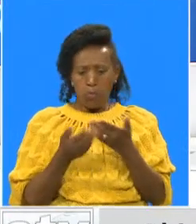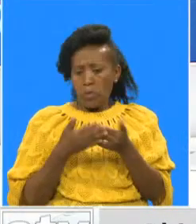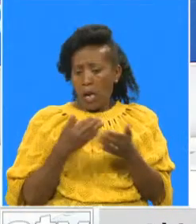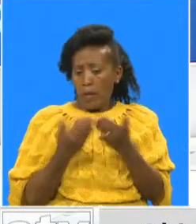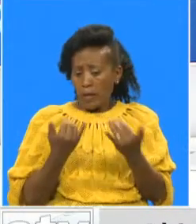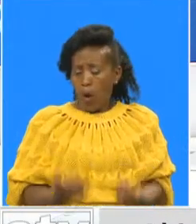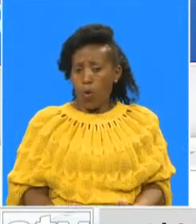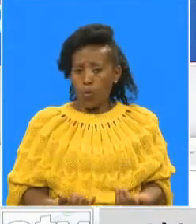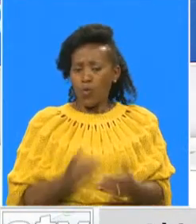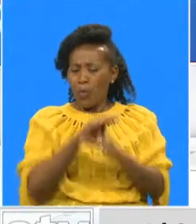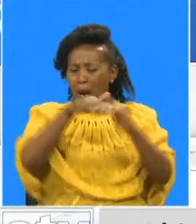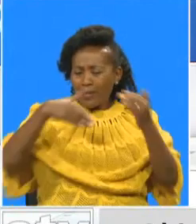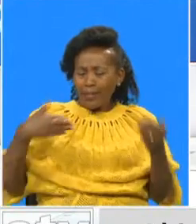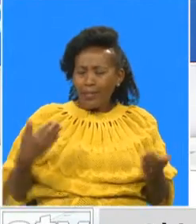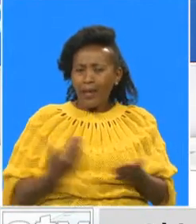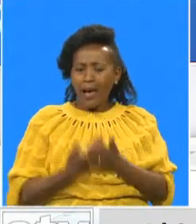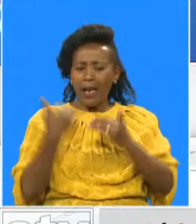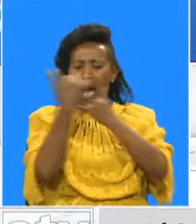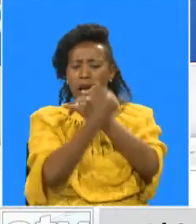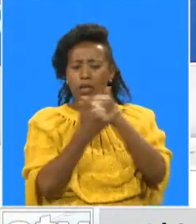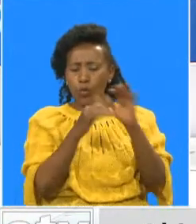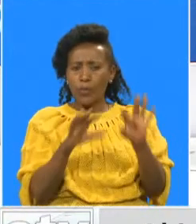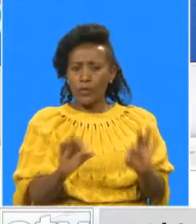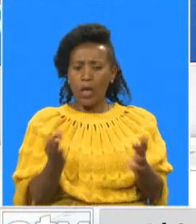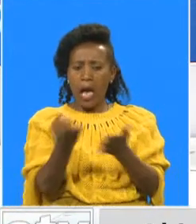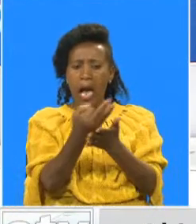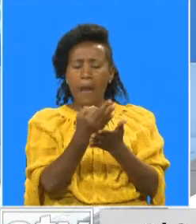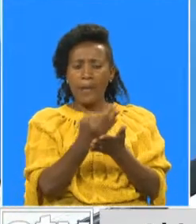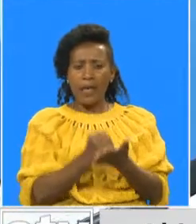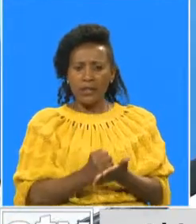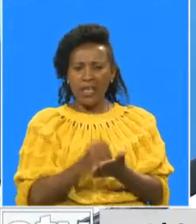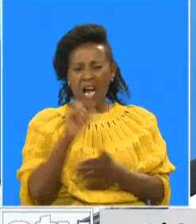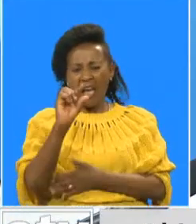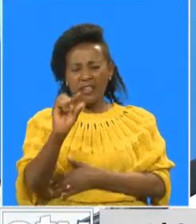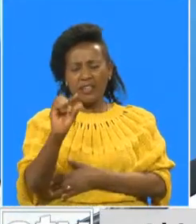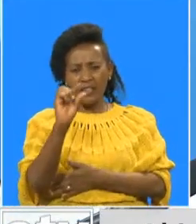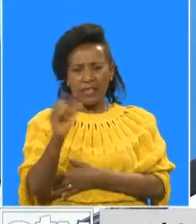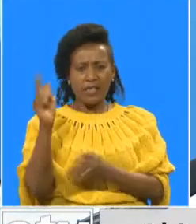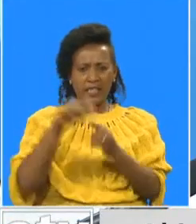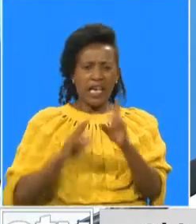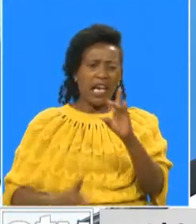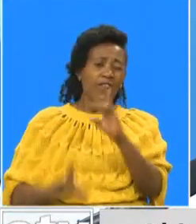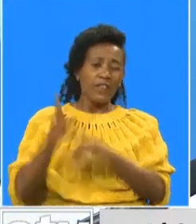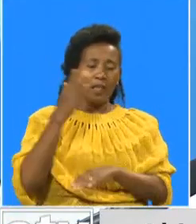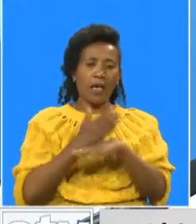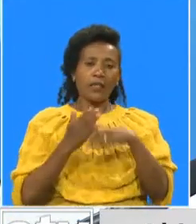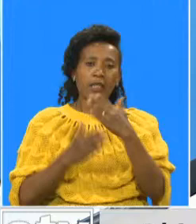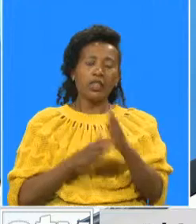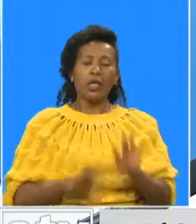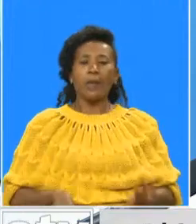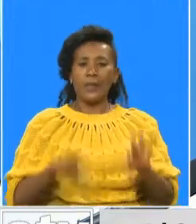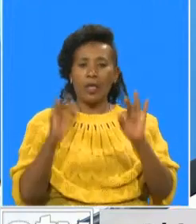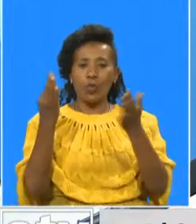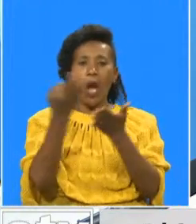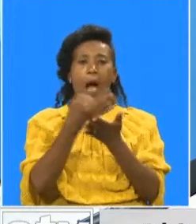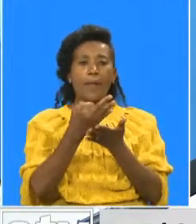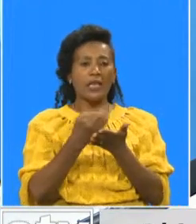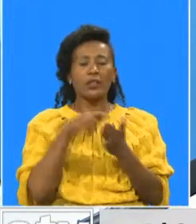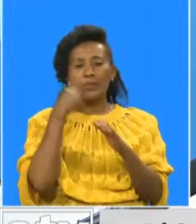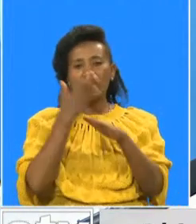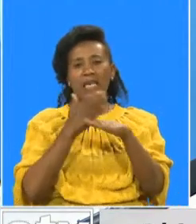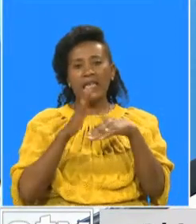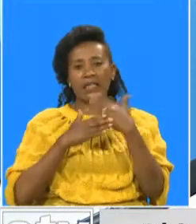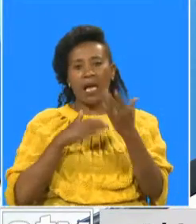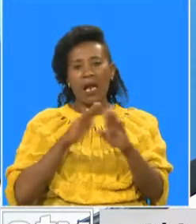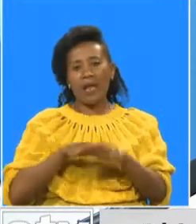ምናልባት አሁን ላይስ በአጠቃላይ በሀገሪቱ የሚገኙ በአምራች ከአነስተኛ እስከ ከፍተኛ ደረጃ የሚገኙ አምራቾች ምን ደረጃ